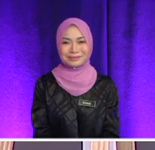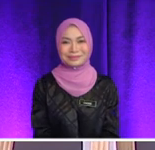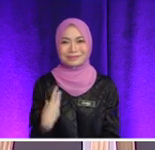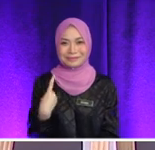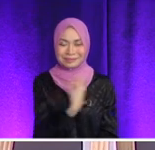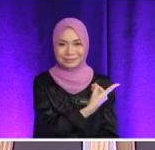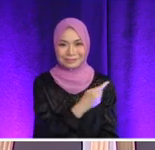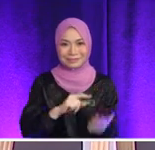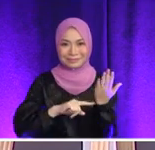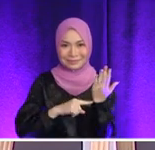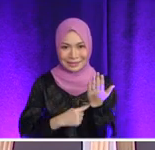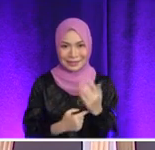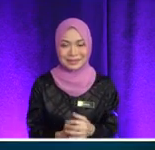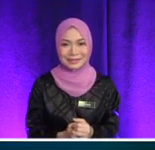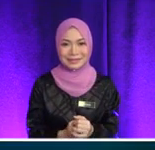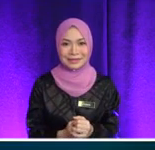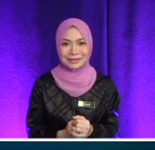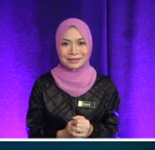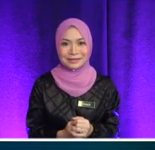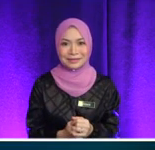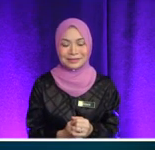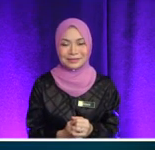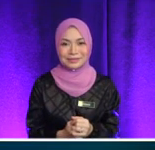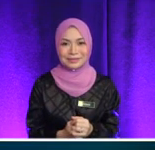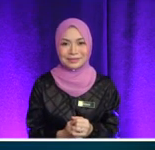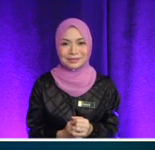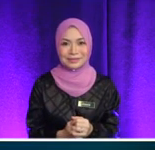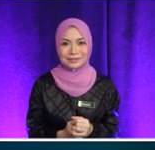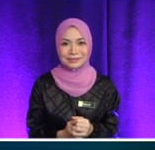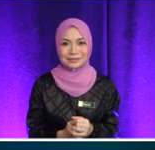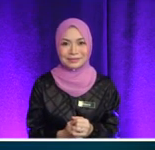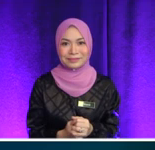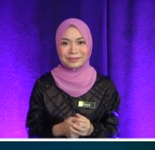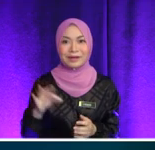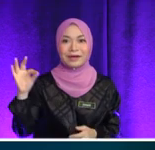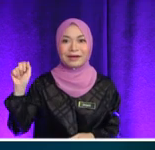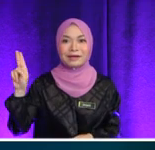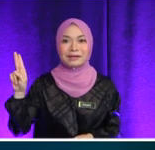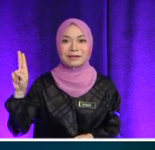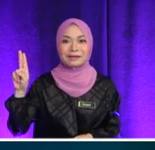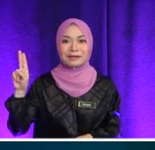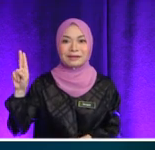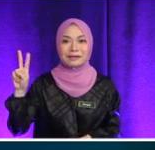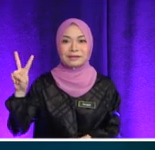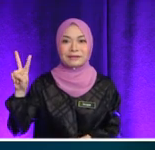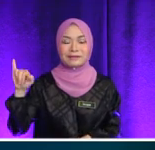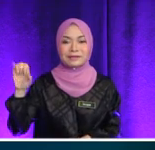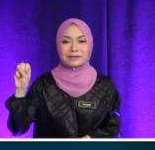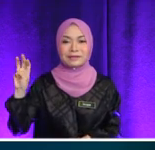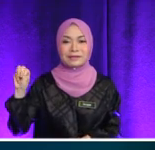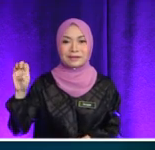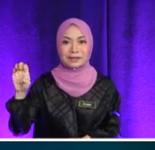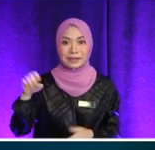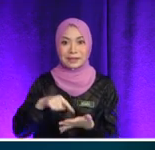emosi secara bebas dan spontan Oke daripada penghasilan kalian nanti kita boleh nampak macam mana